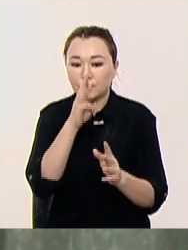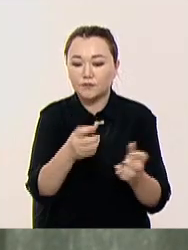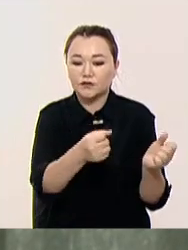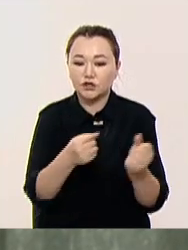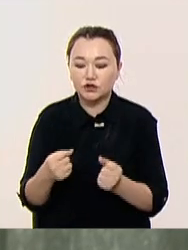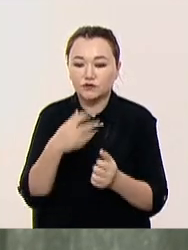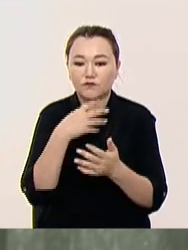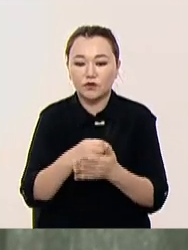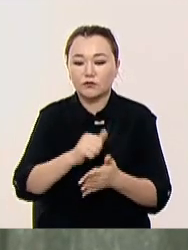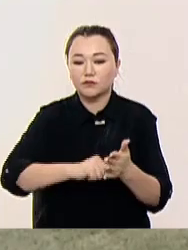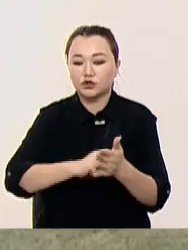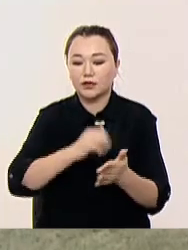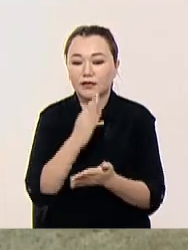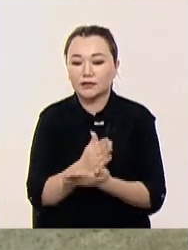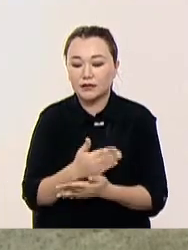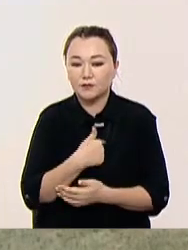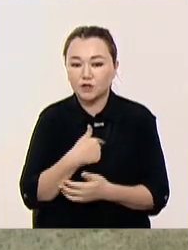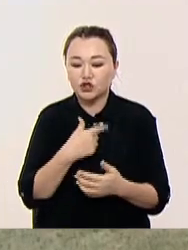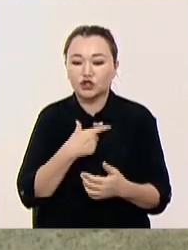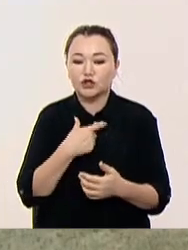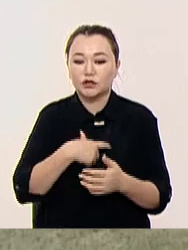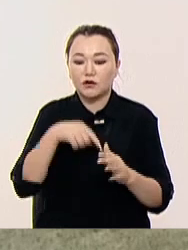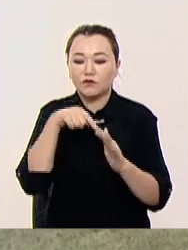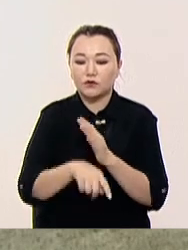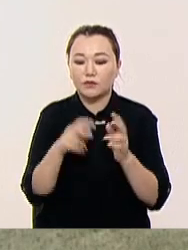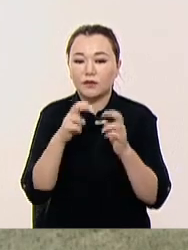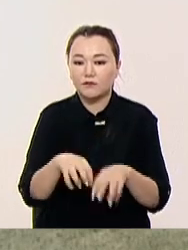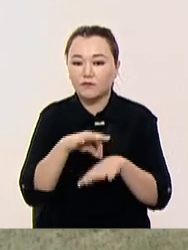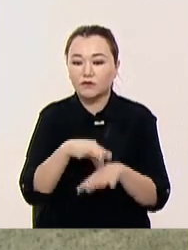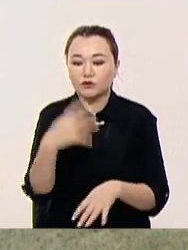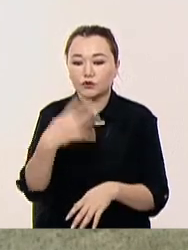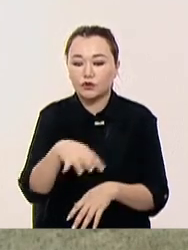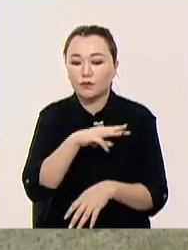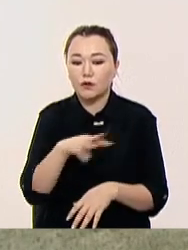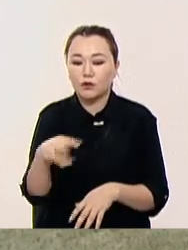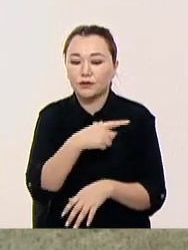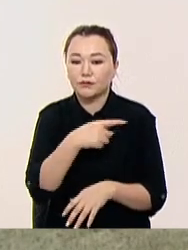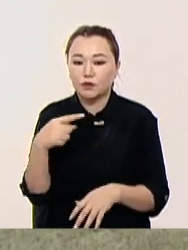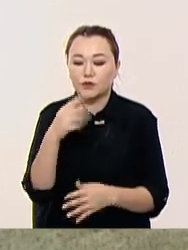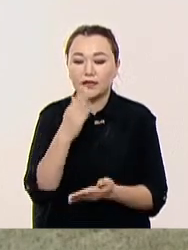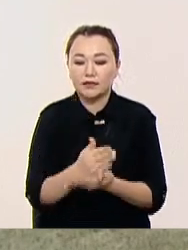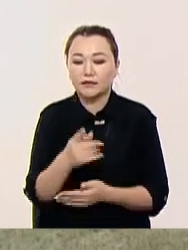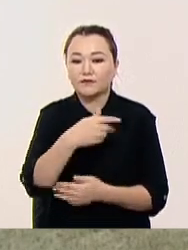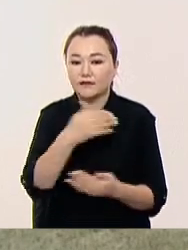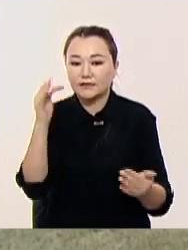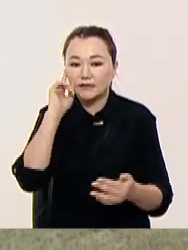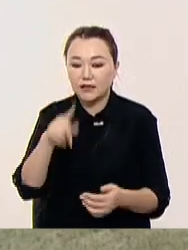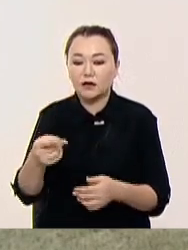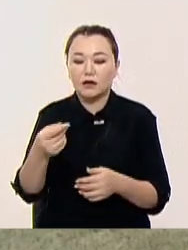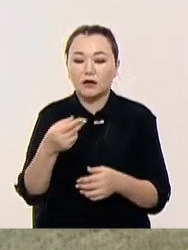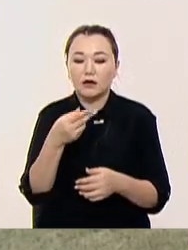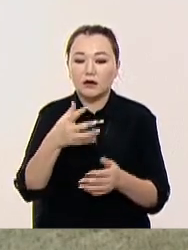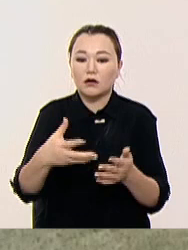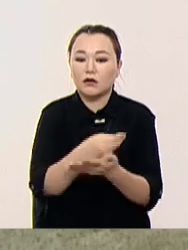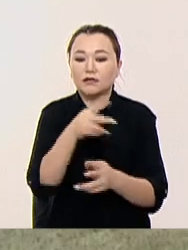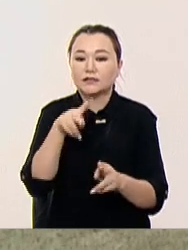кешіктірудің де өзіндік себептері бар деді. Бізде қазір ішкі тексеріс жүріп жатыр. 40 миллионға жуық ақша жетпегенін естідіңіздер. Соны төлетеме деп олар